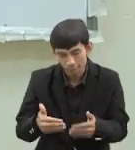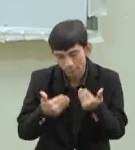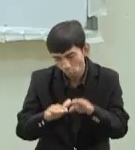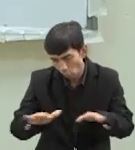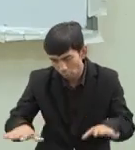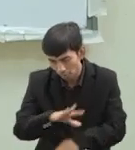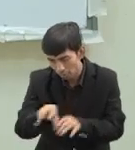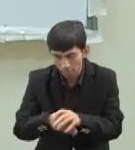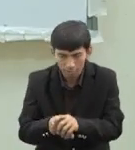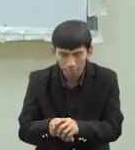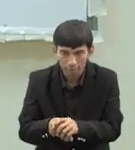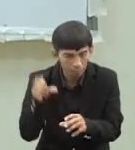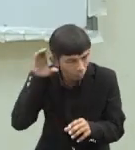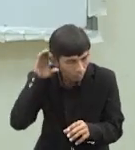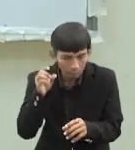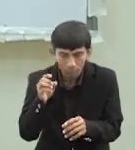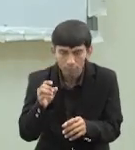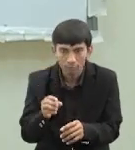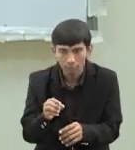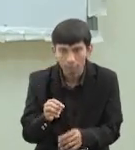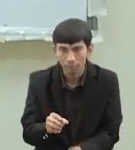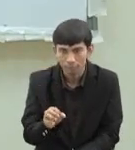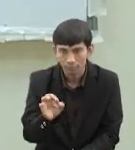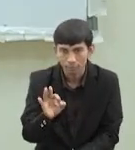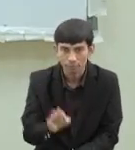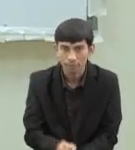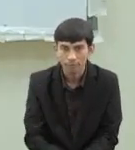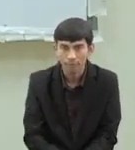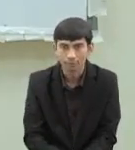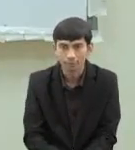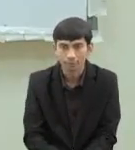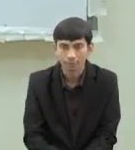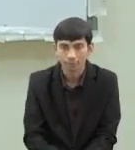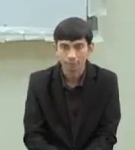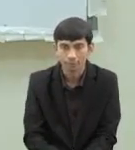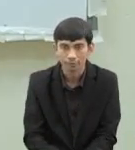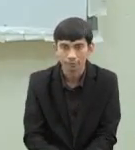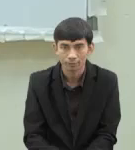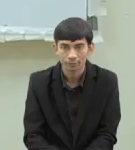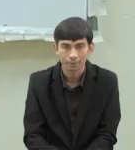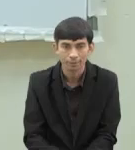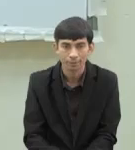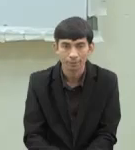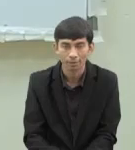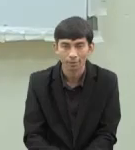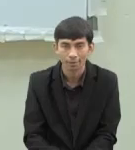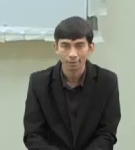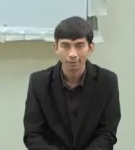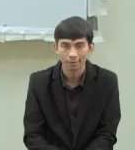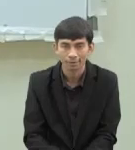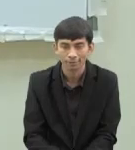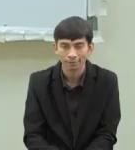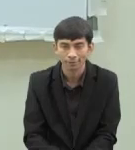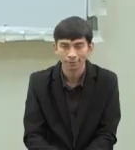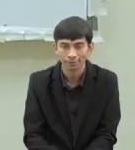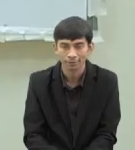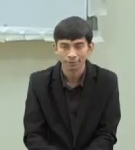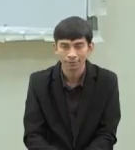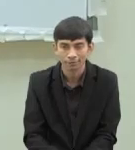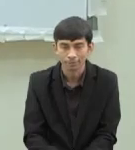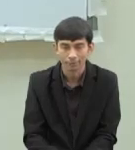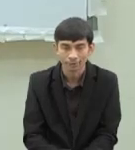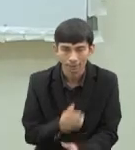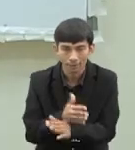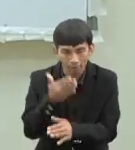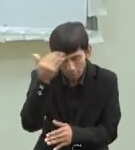con. Chị áp bọn con nạp nè con á. Chào con, mà đón tiết nè, sắp này cửu mà đón tiết. Person với con sợi chữ bạc complex nè. Cọt ra chùm